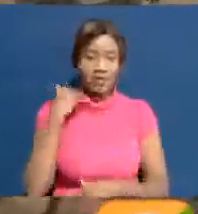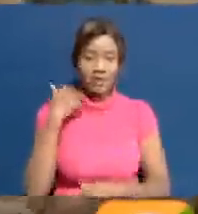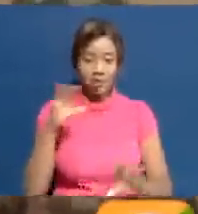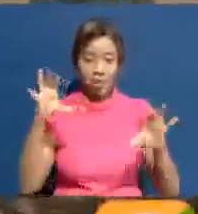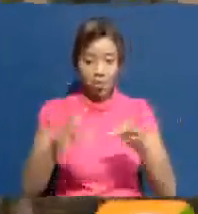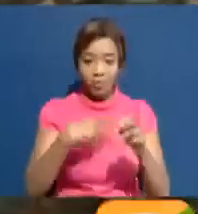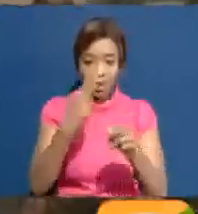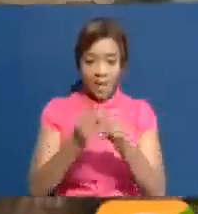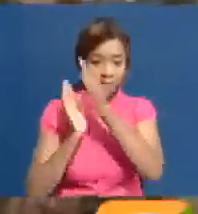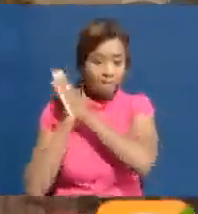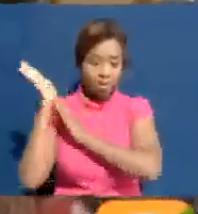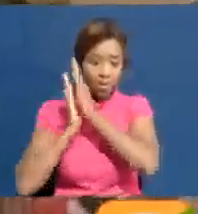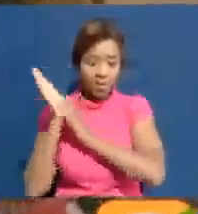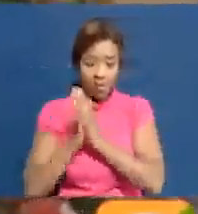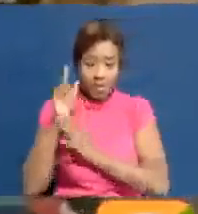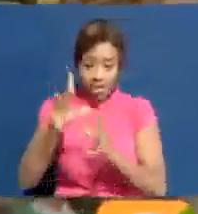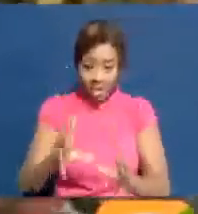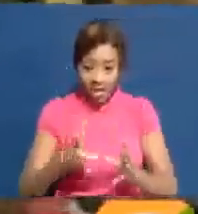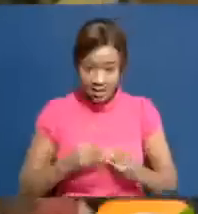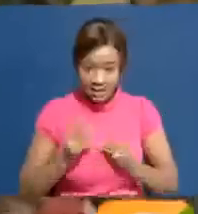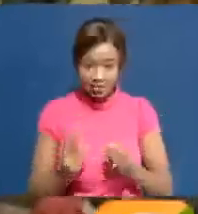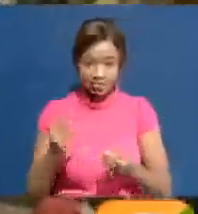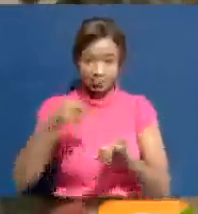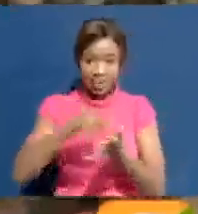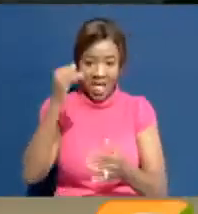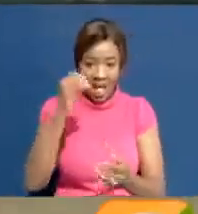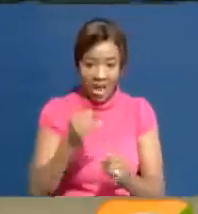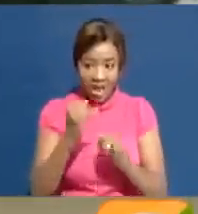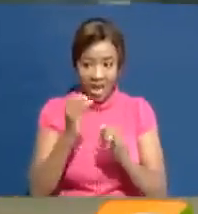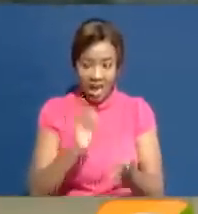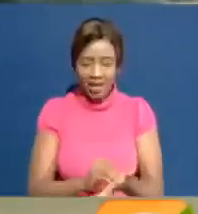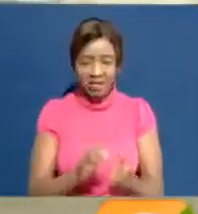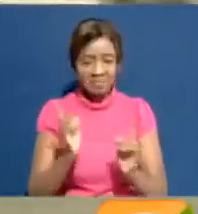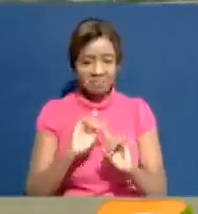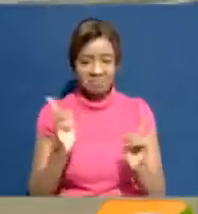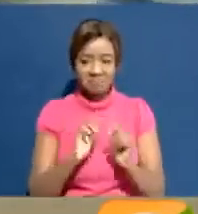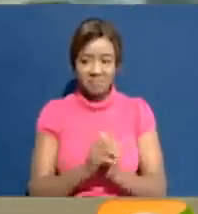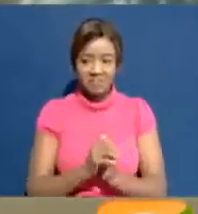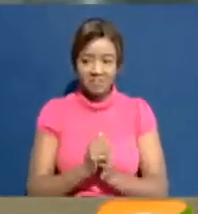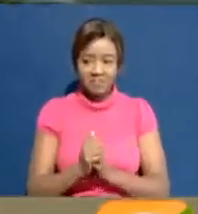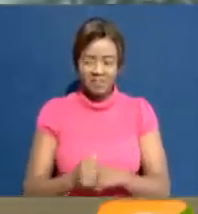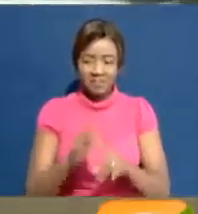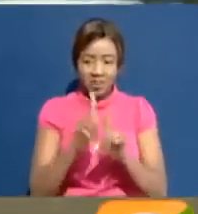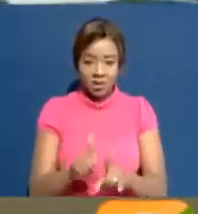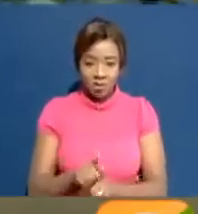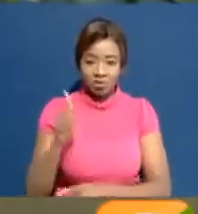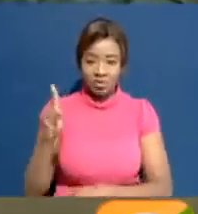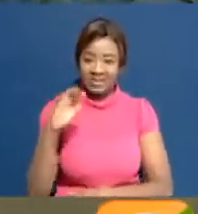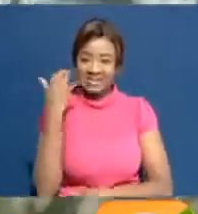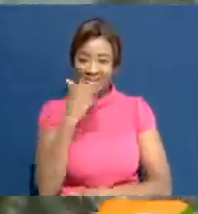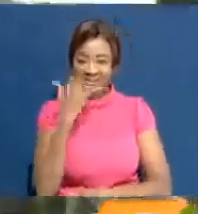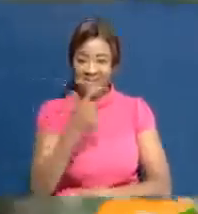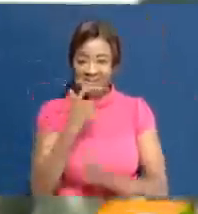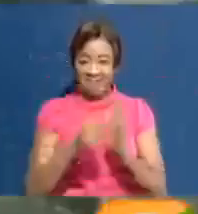mungiki halitaruhusika kuzuka upya na kusababisha utovu wa usalama. Naibu rais sasa akiwalaumu viongozi wa kundi